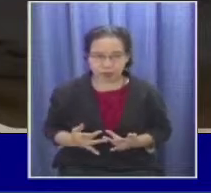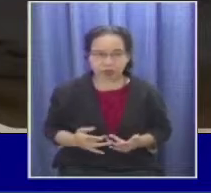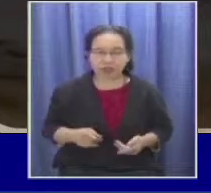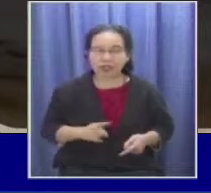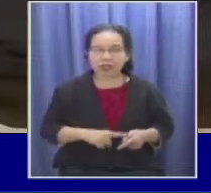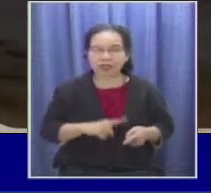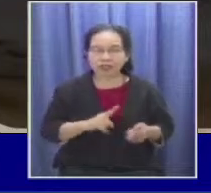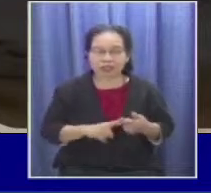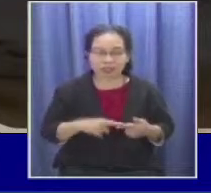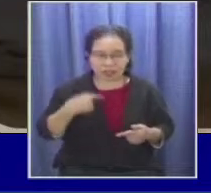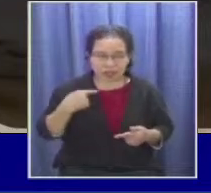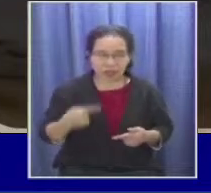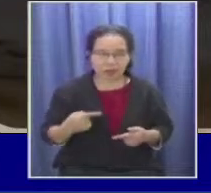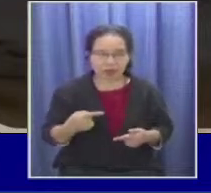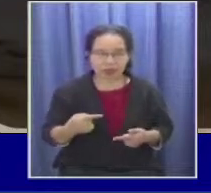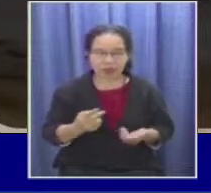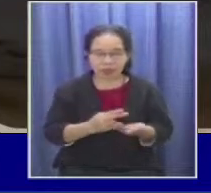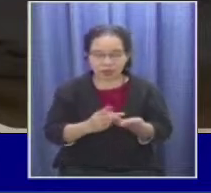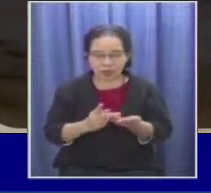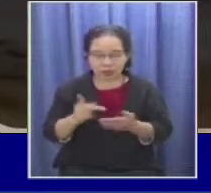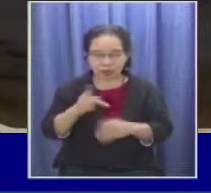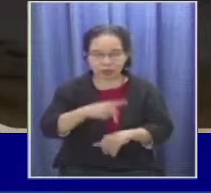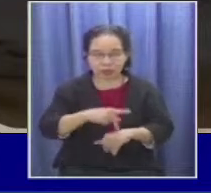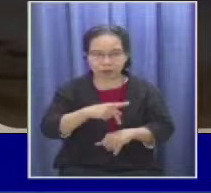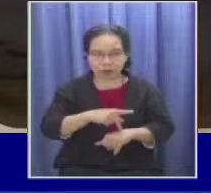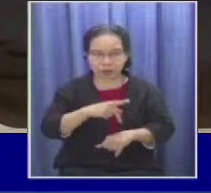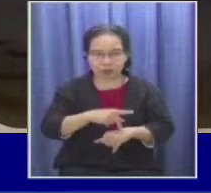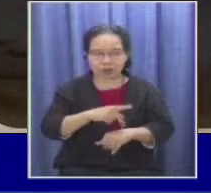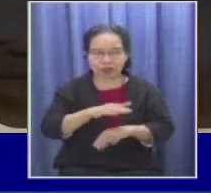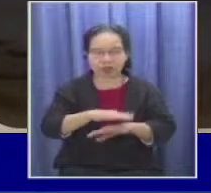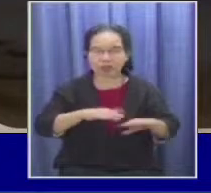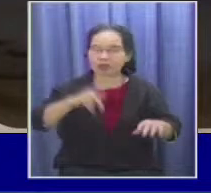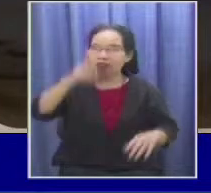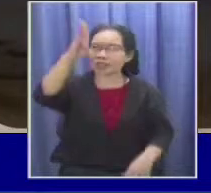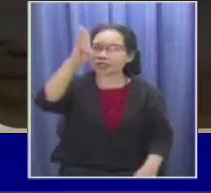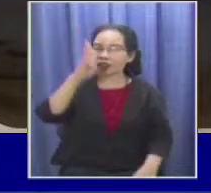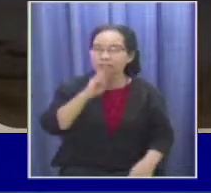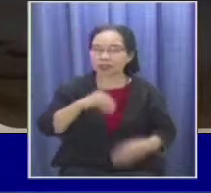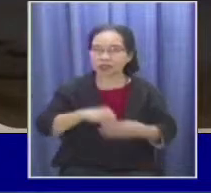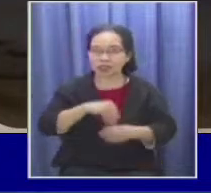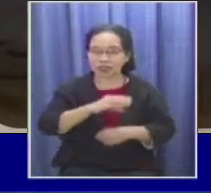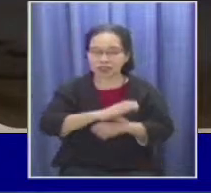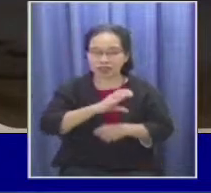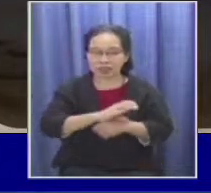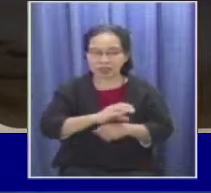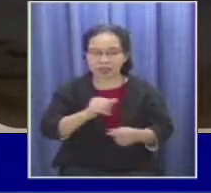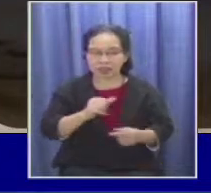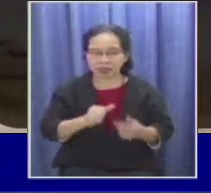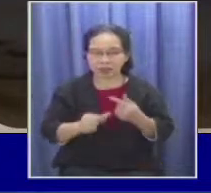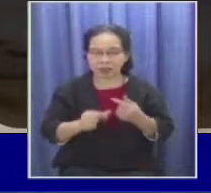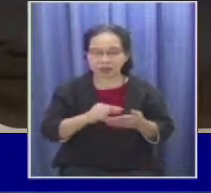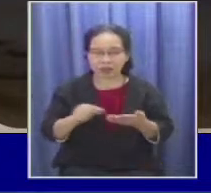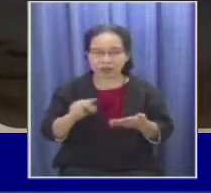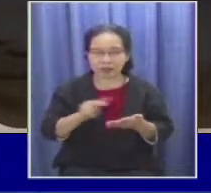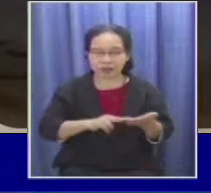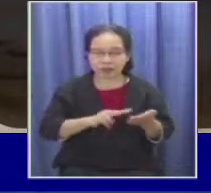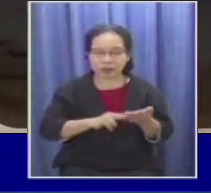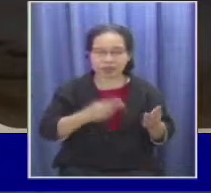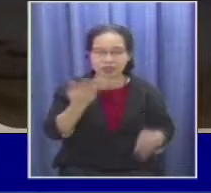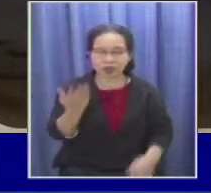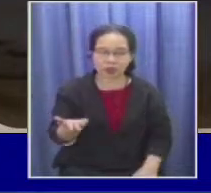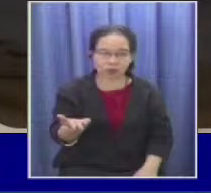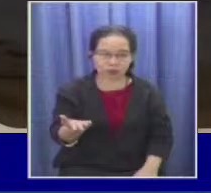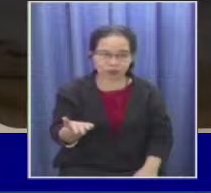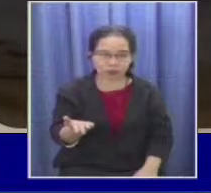onkuta akoma bɔne Arete ka kyerɛ Paul ebra wo Nyankopɔn frɛ no ba asafo nim no twɛn